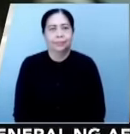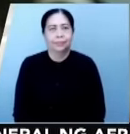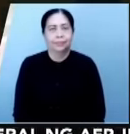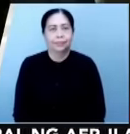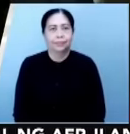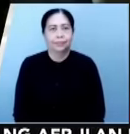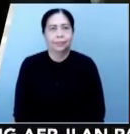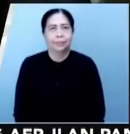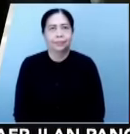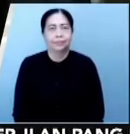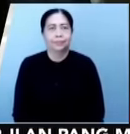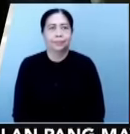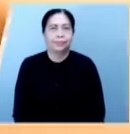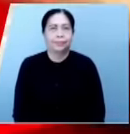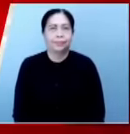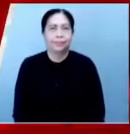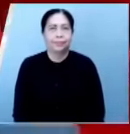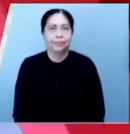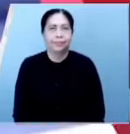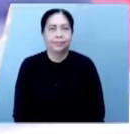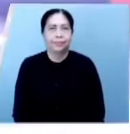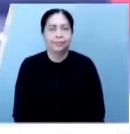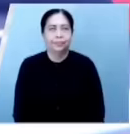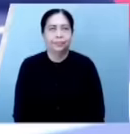kami 24 oras.